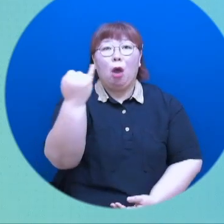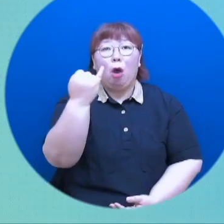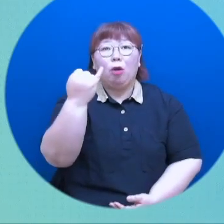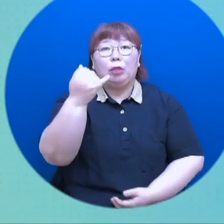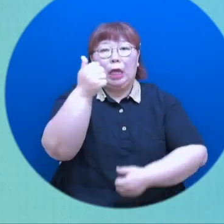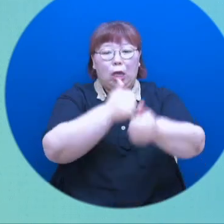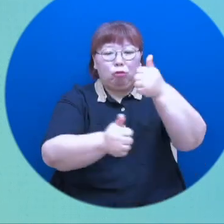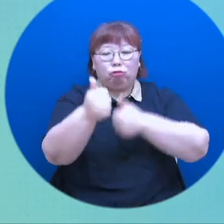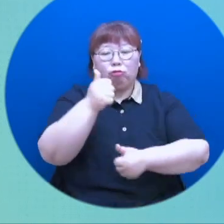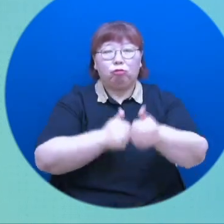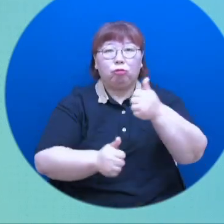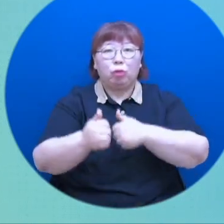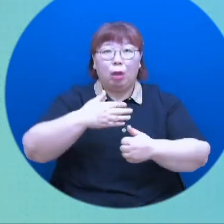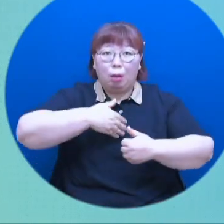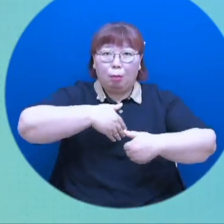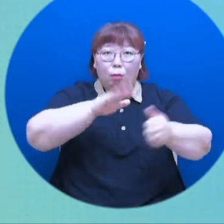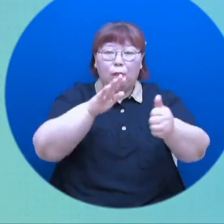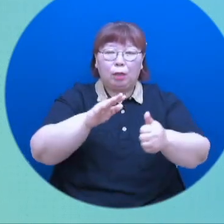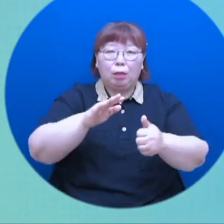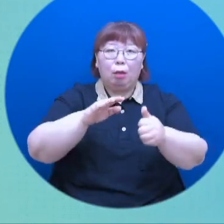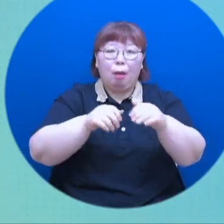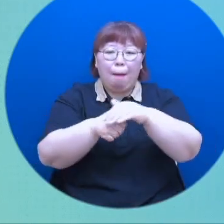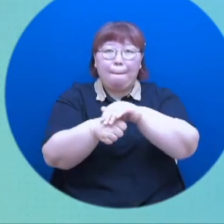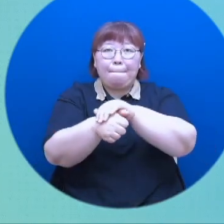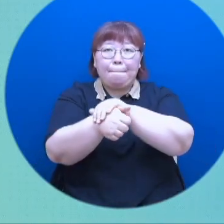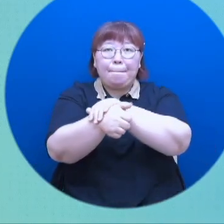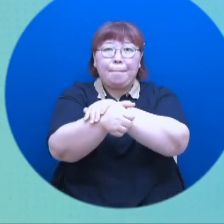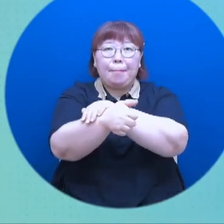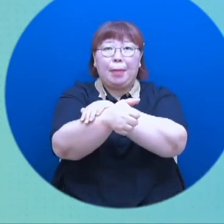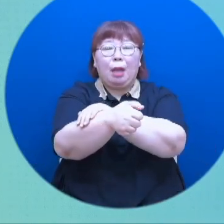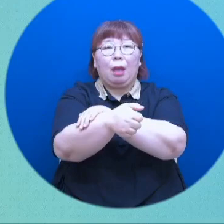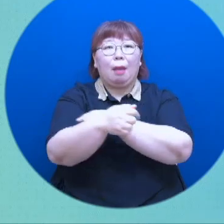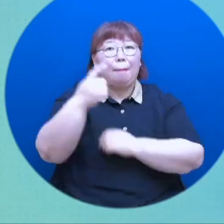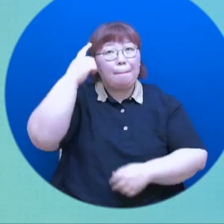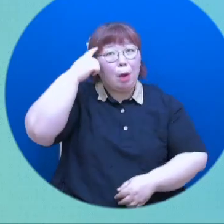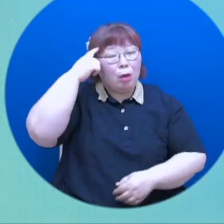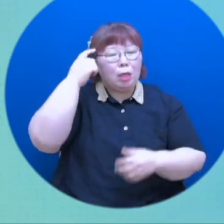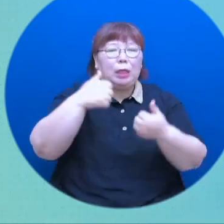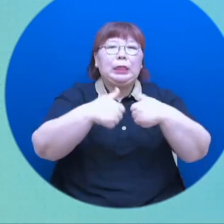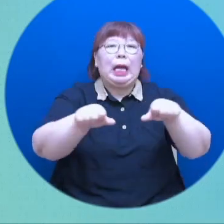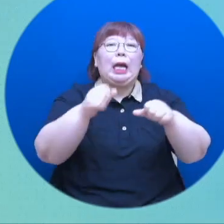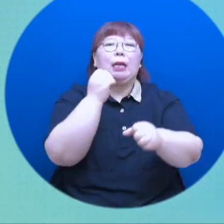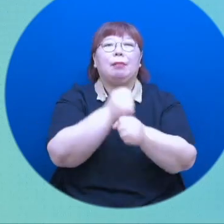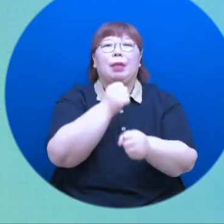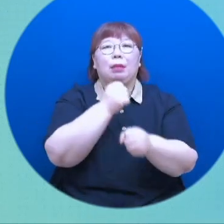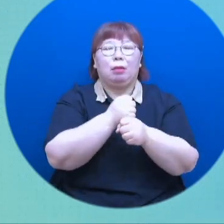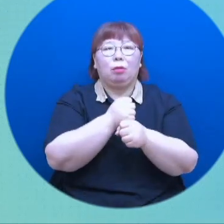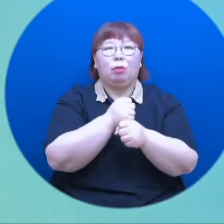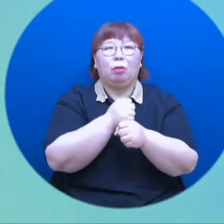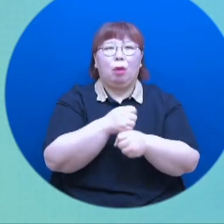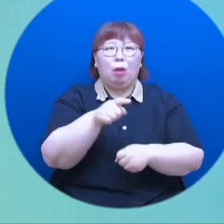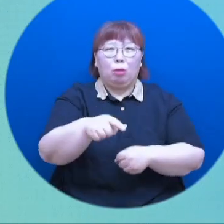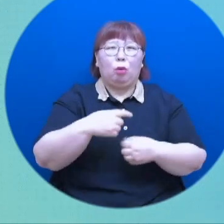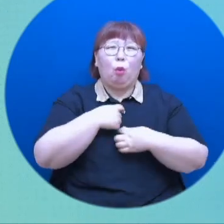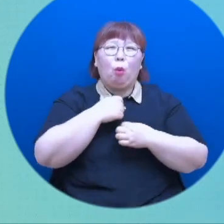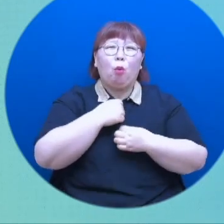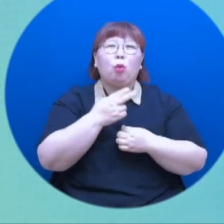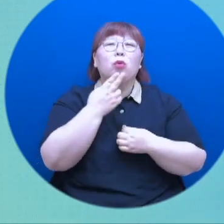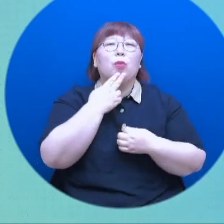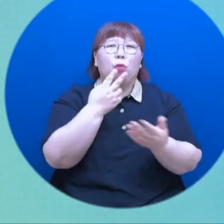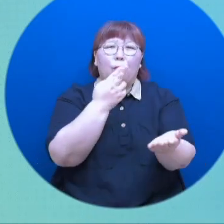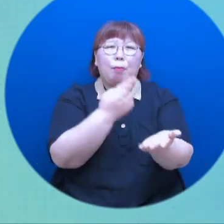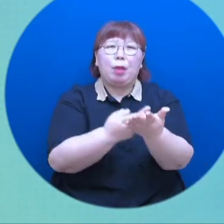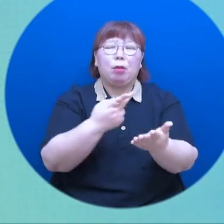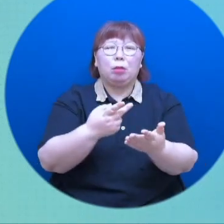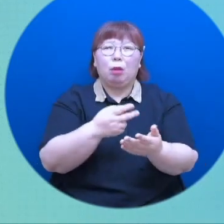보내어 뱀의 머리를 상하게 한다 말씀해요. 헐벗고 부끄러워하는 그들에게 하나님이 디자인하고